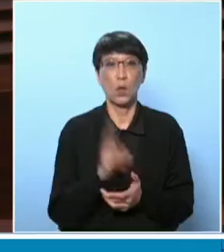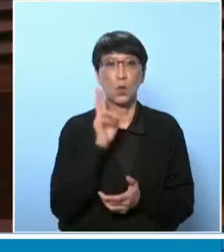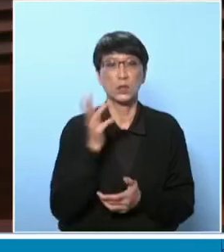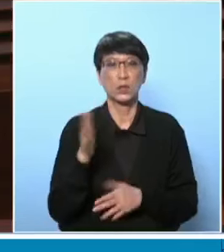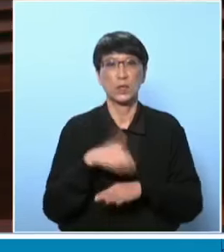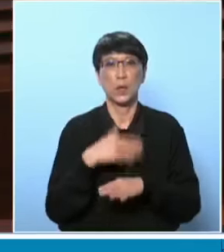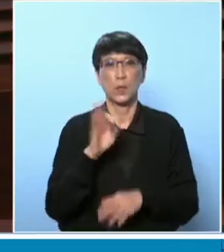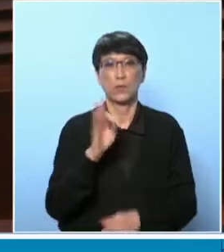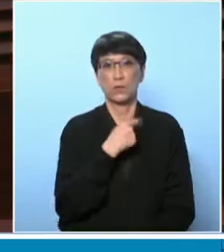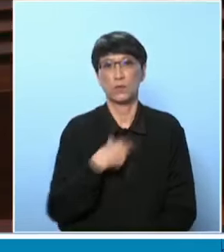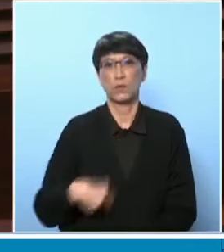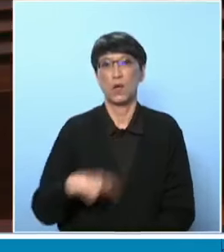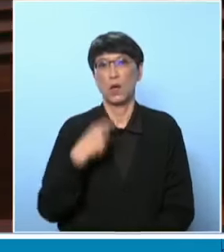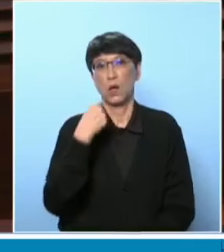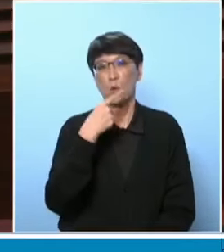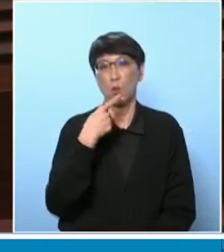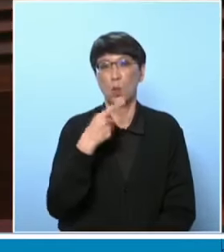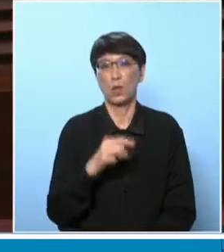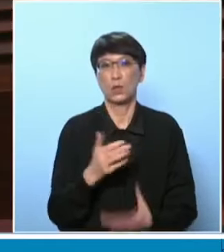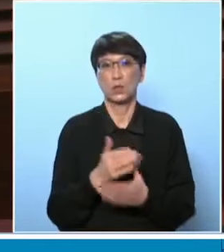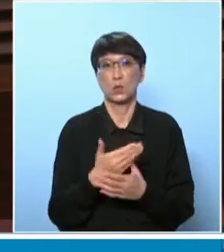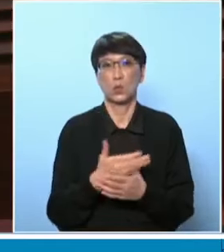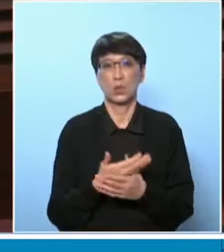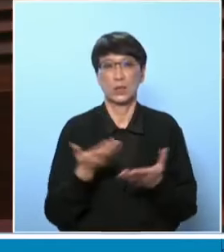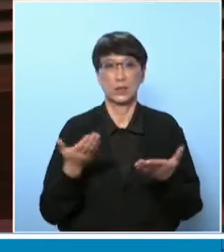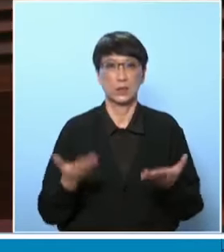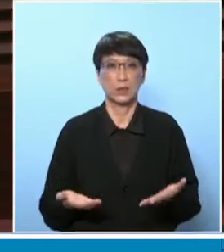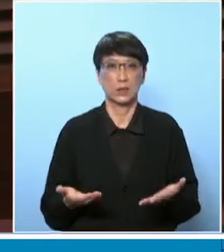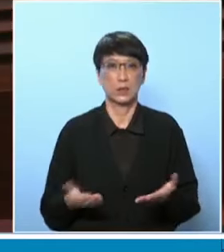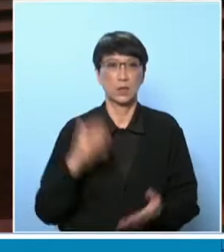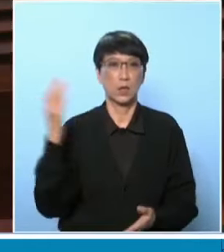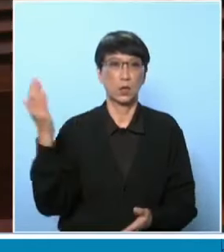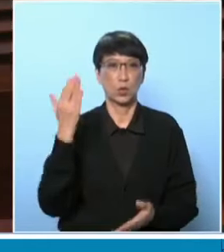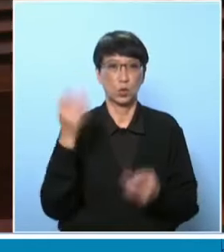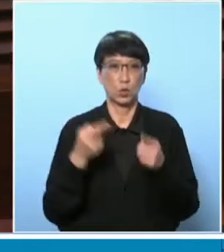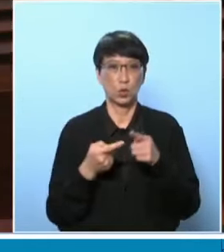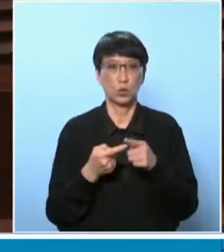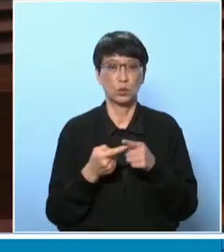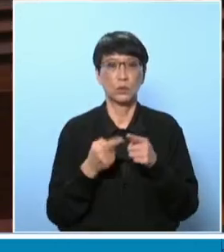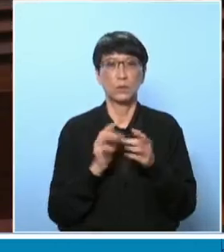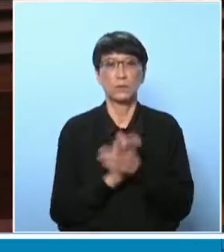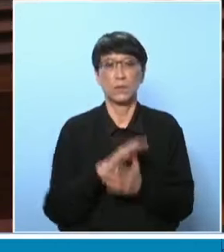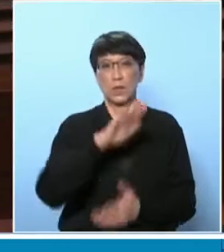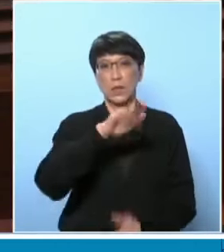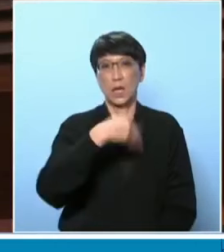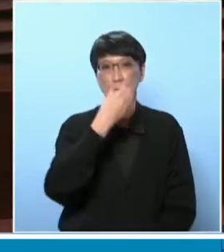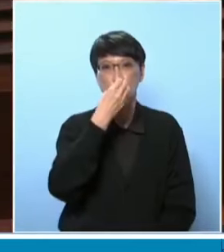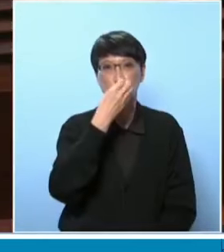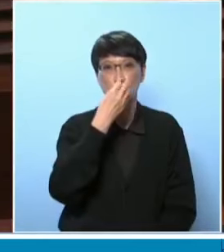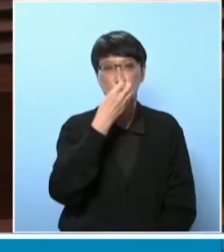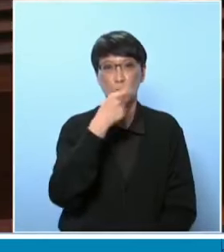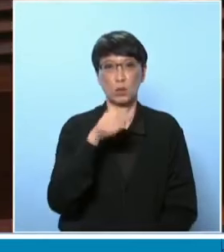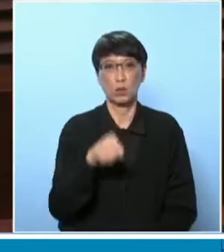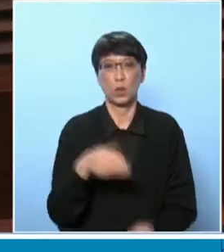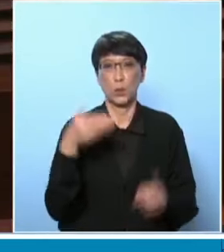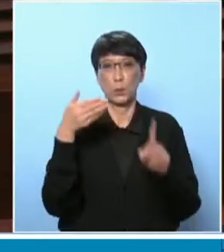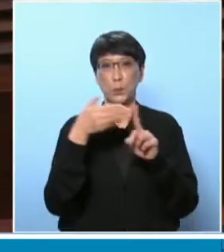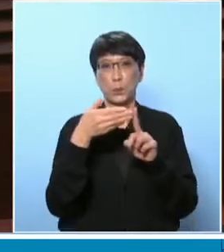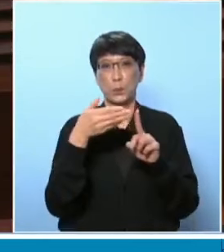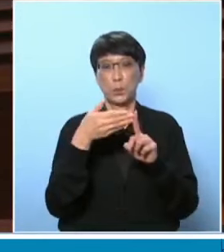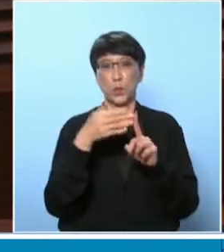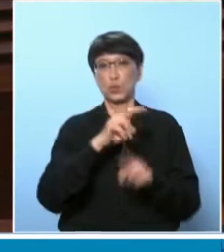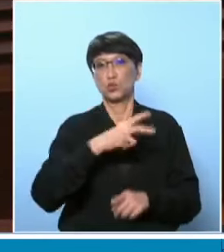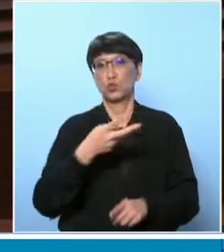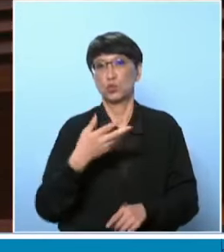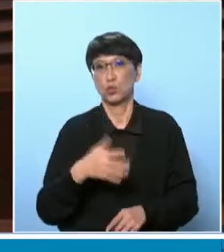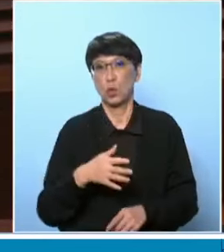如鄭華霍議員所講，鑑於而家旅客嗰個嚟到香港嗰個目標嘅